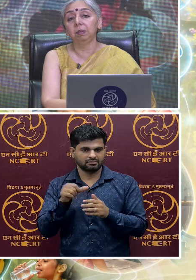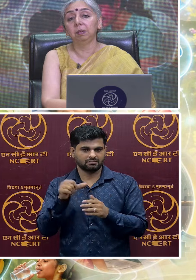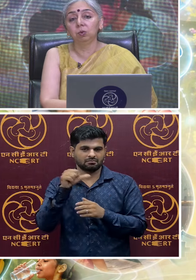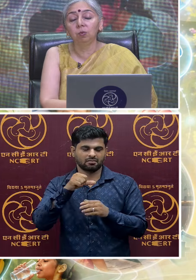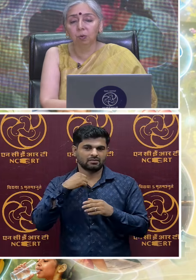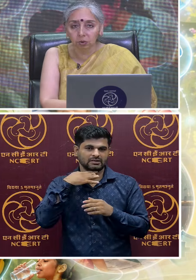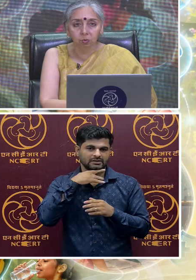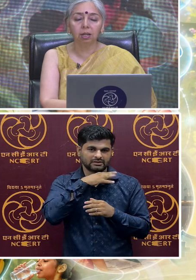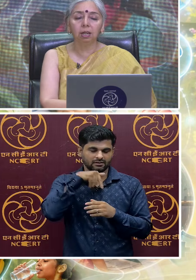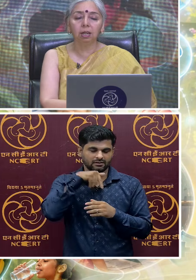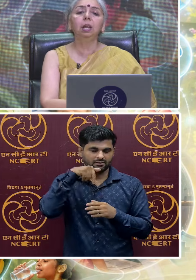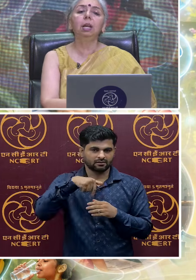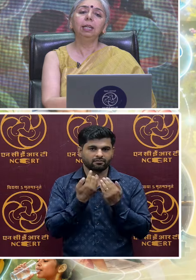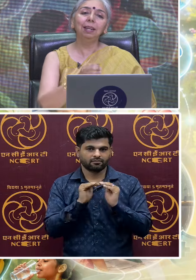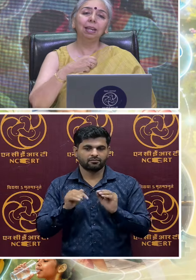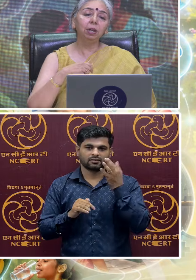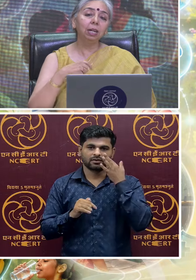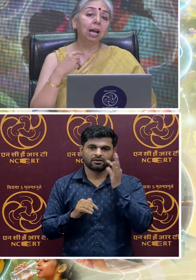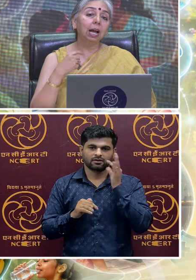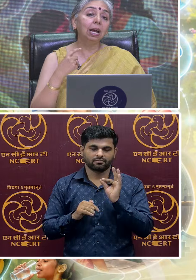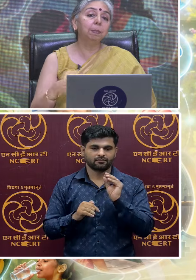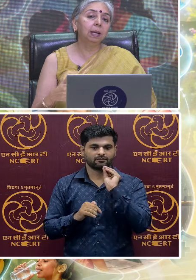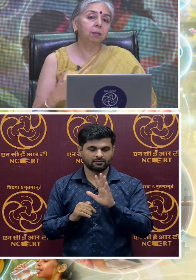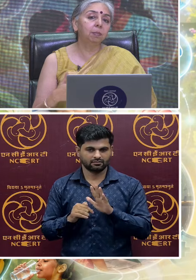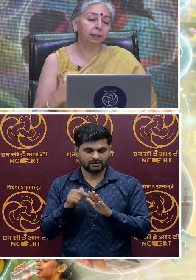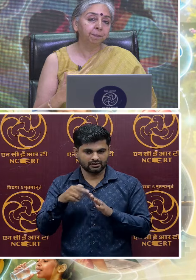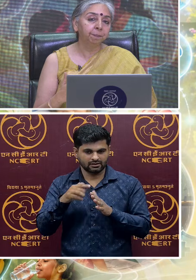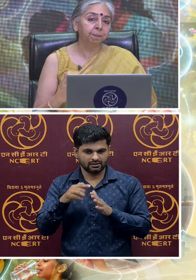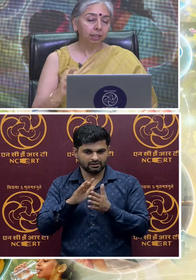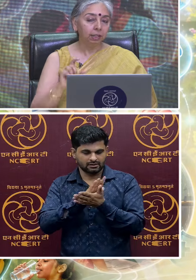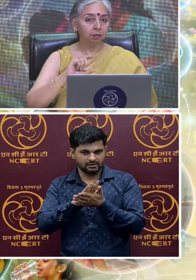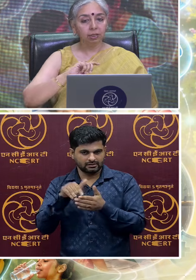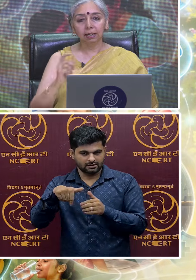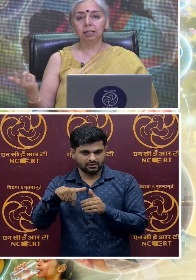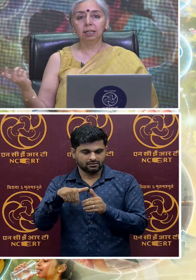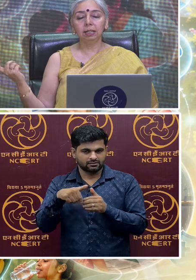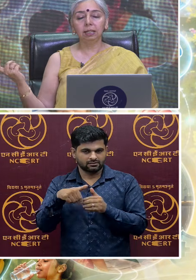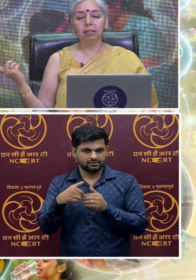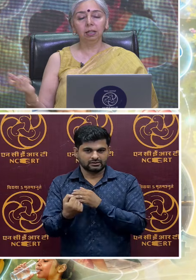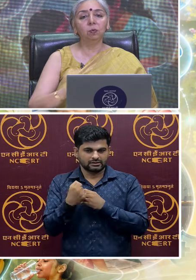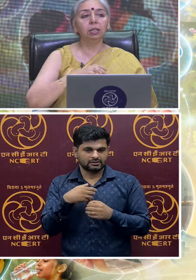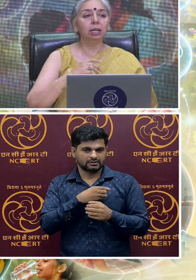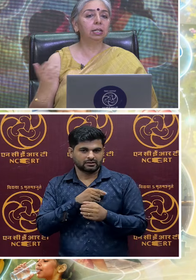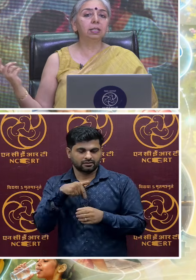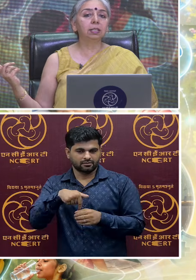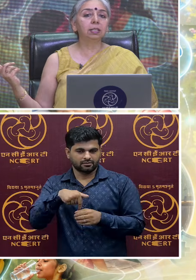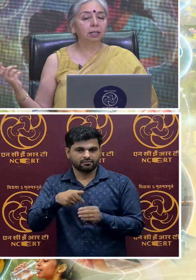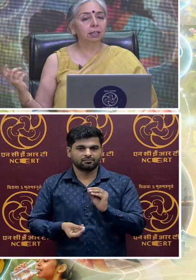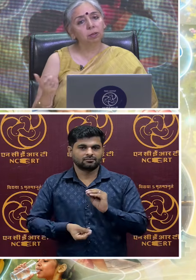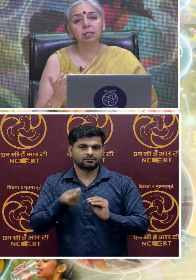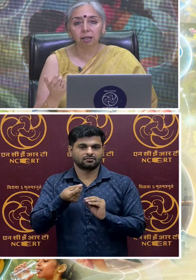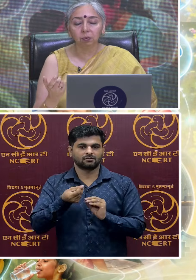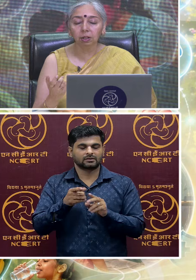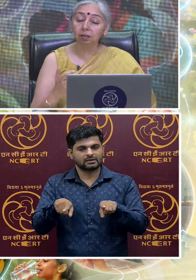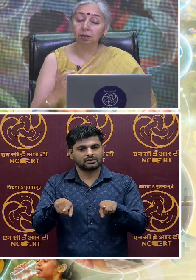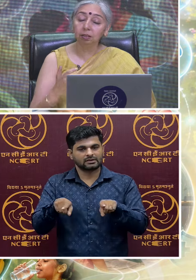बताना अपने बच्चों को बहुत ज़रूरी है कि ये हाइपर पैलेटेबल है। ये जो टैगलाइन आती है ना कि नो वन कैन ईट जस्ट वन, ये